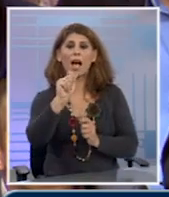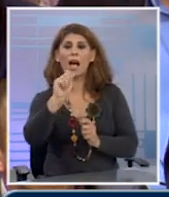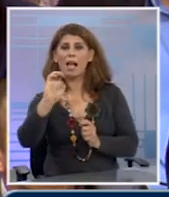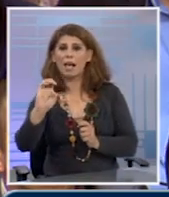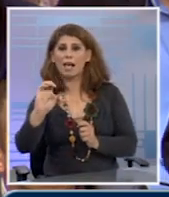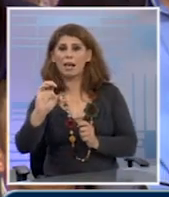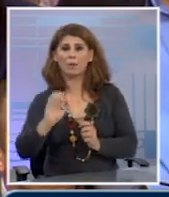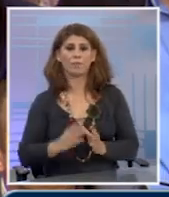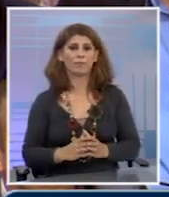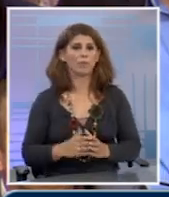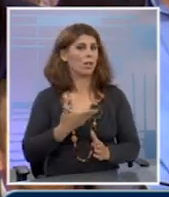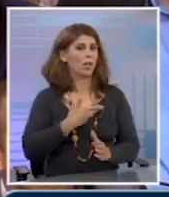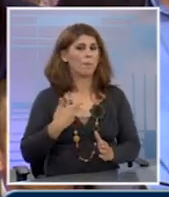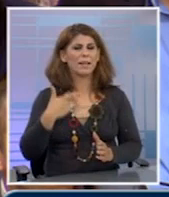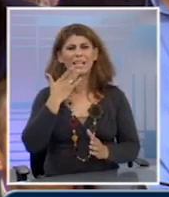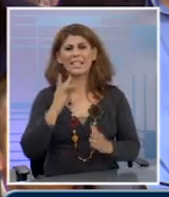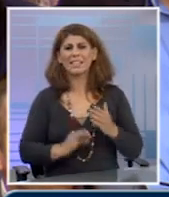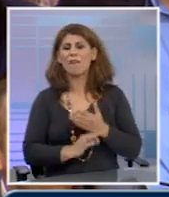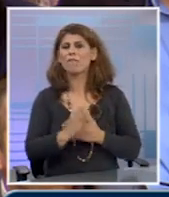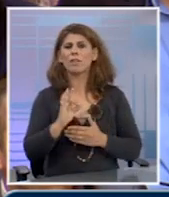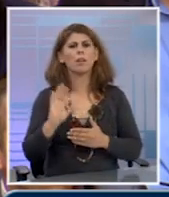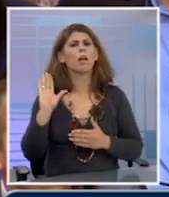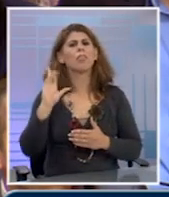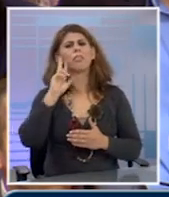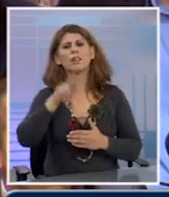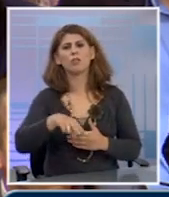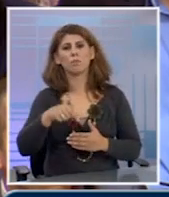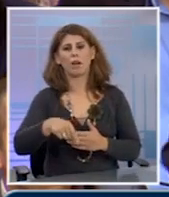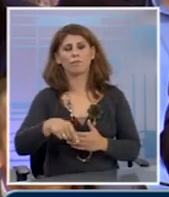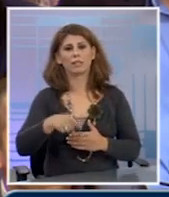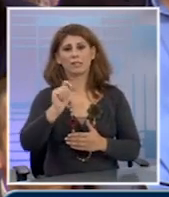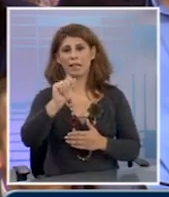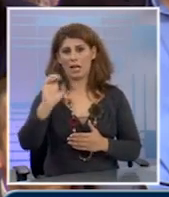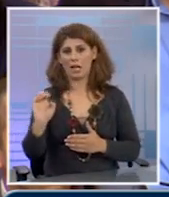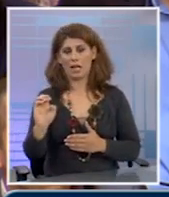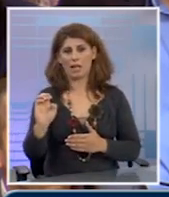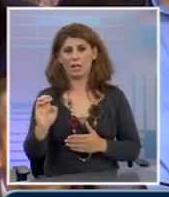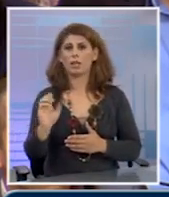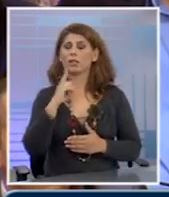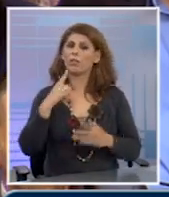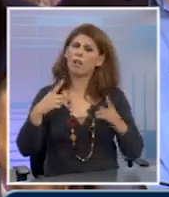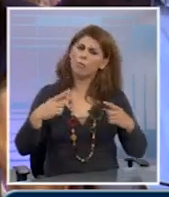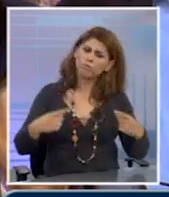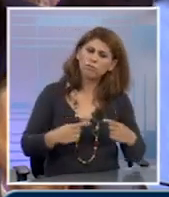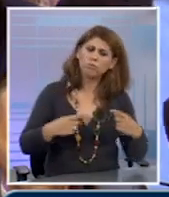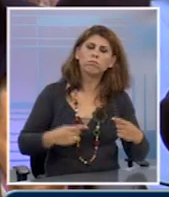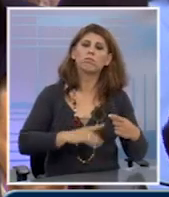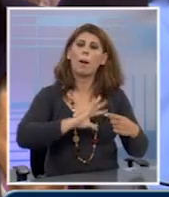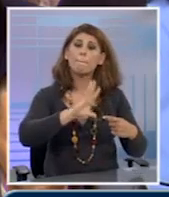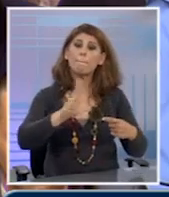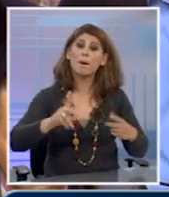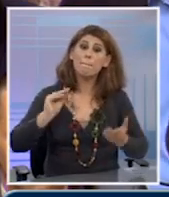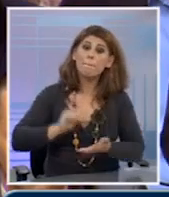εταιρεία εμείς οι χρυσή αυγή δεν αναγνωρίζουμε αυτή την ανώνυμη εταιρεία και θα την πολεμήσουμε μέχρι να